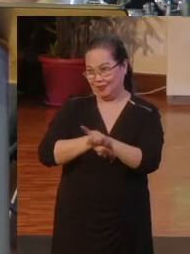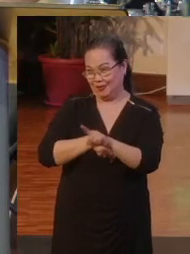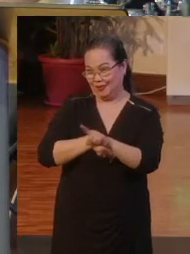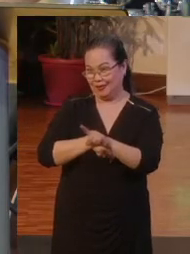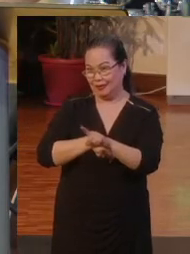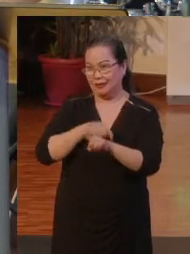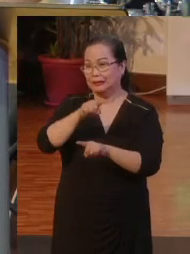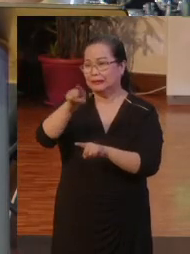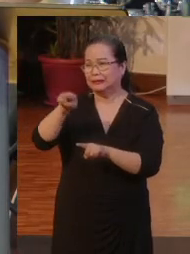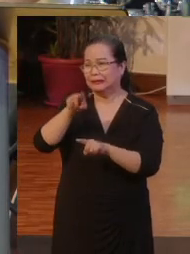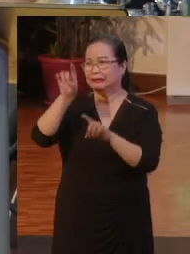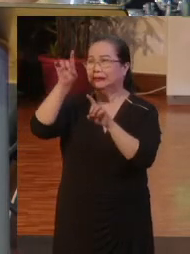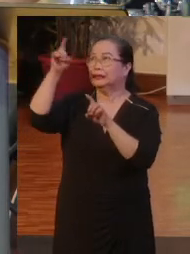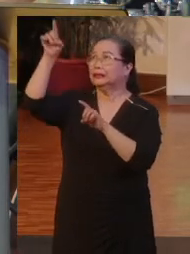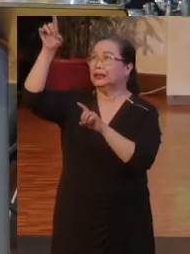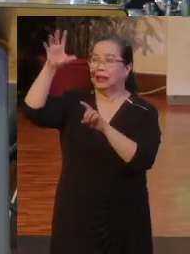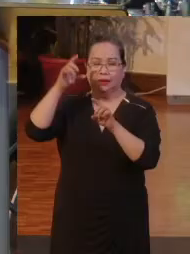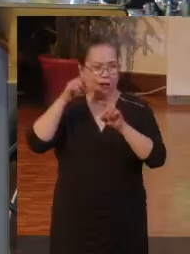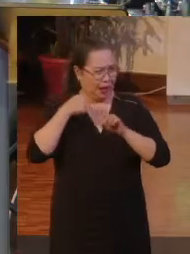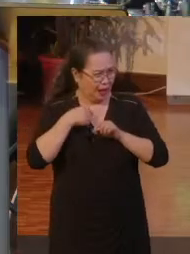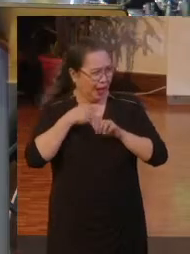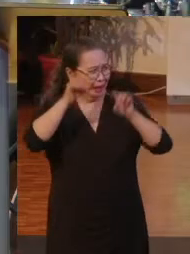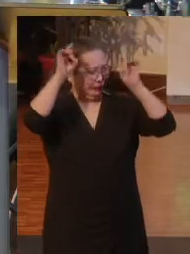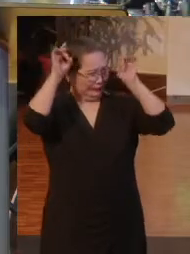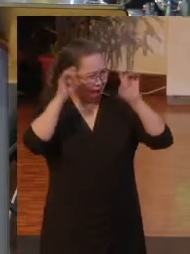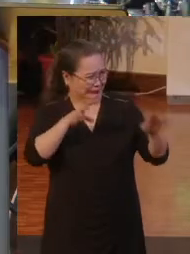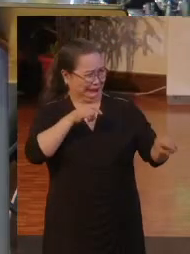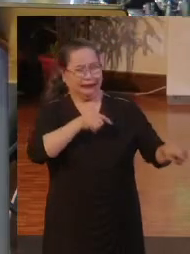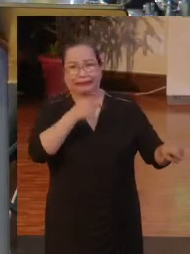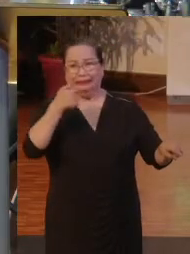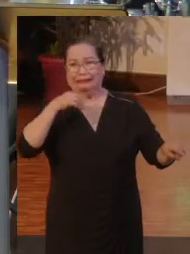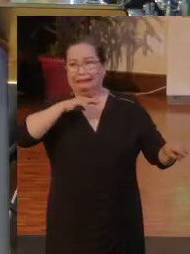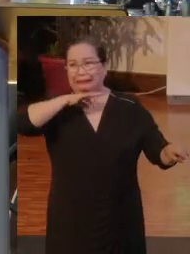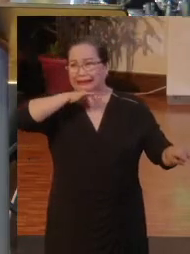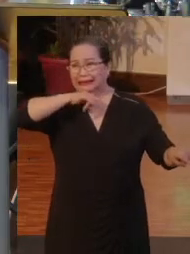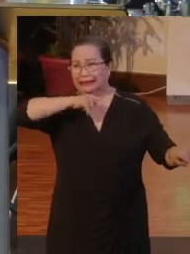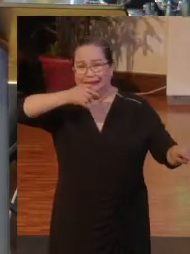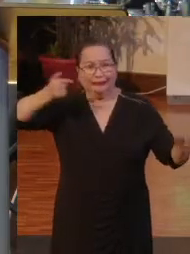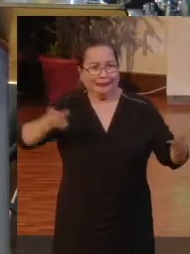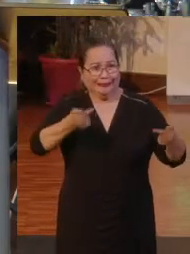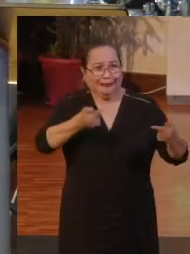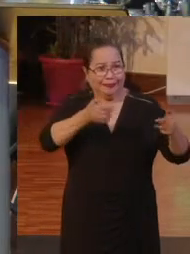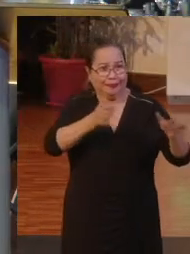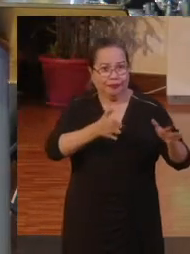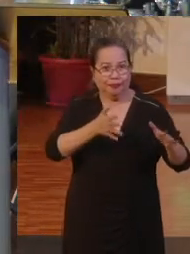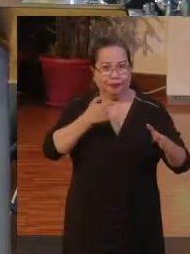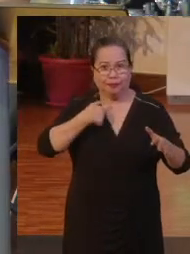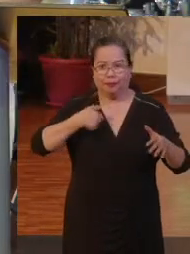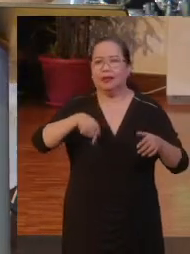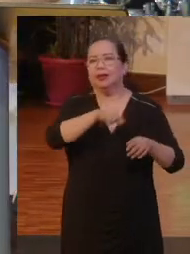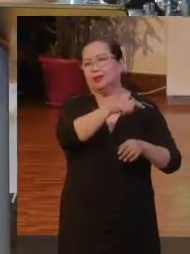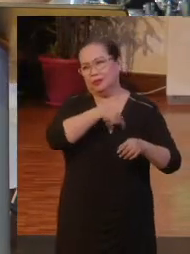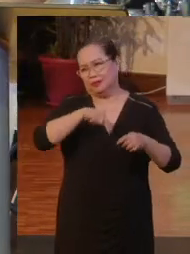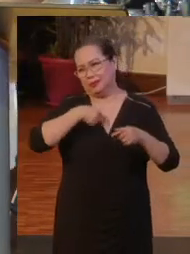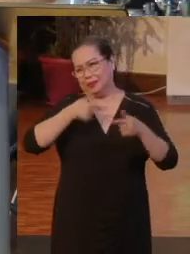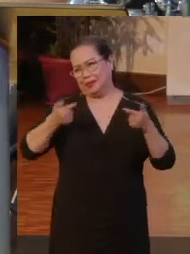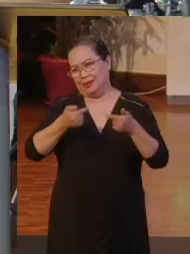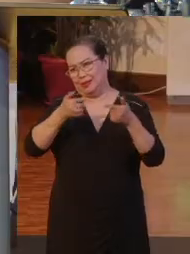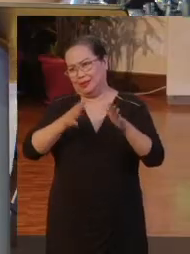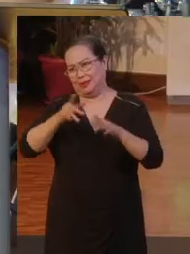kamuhi-muhi tayo sa Diyos. Karimari-marim tayo sa kanyang paningin. while we were still